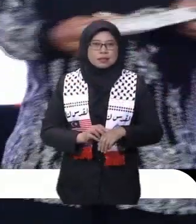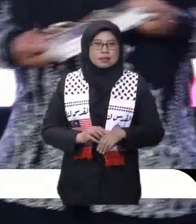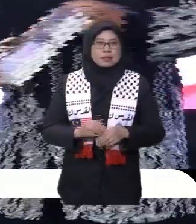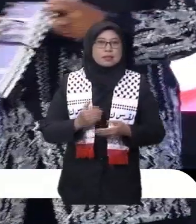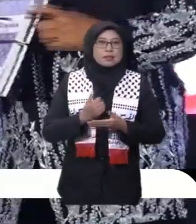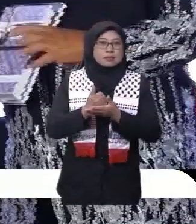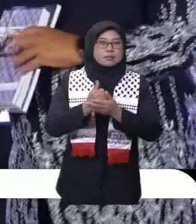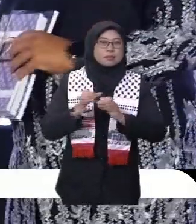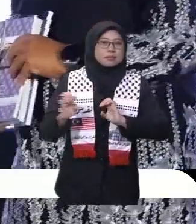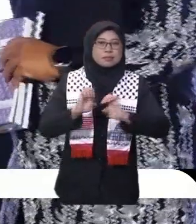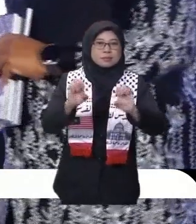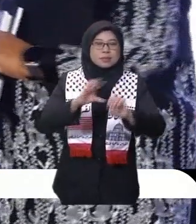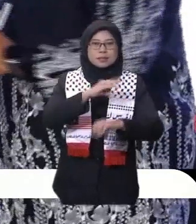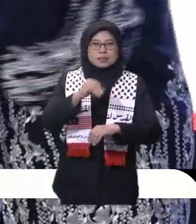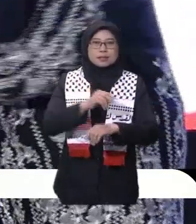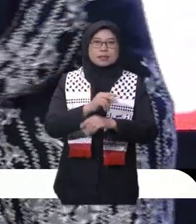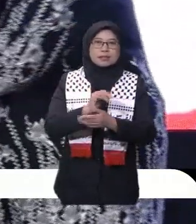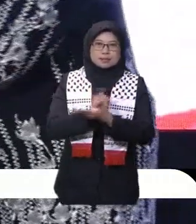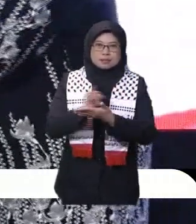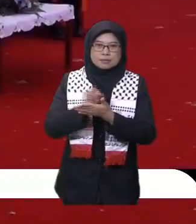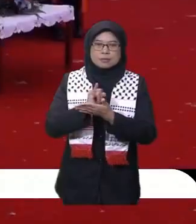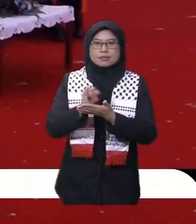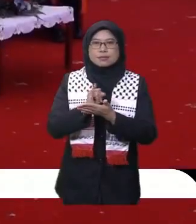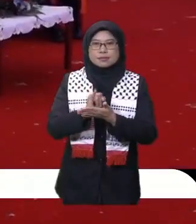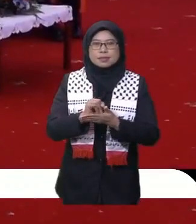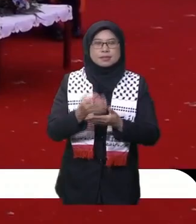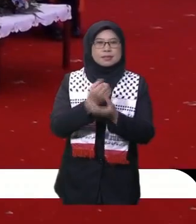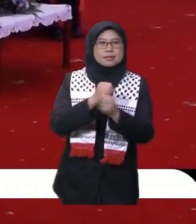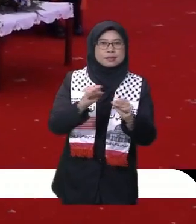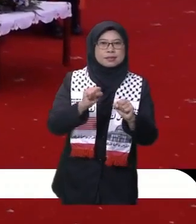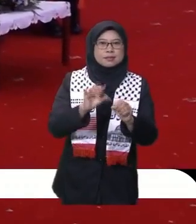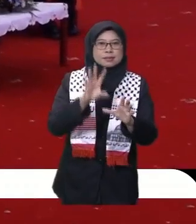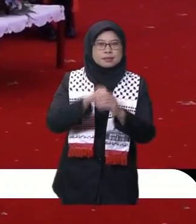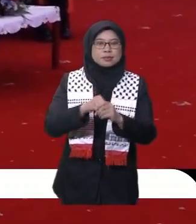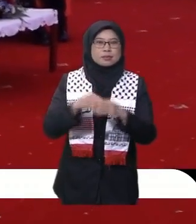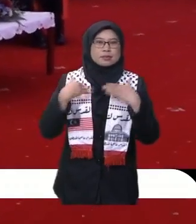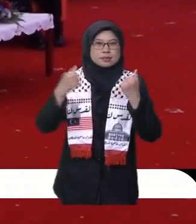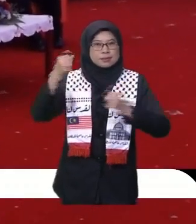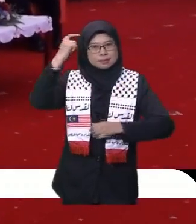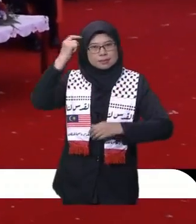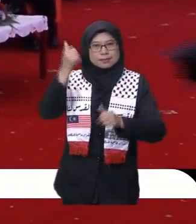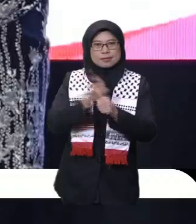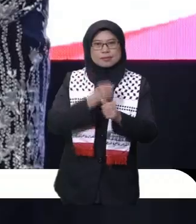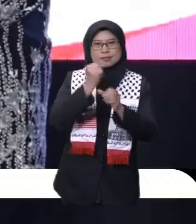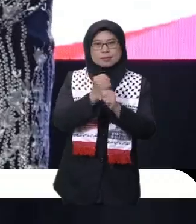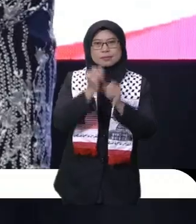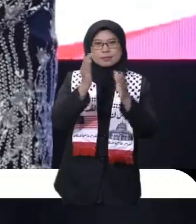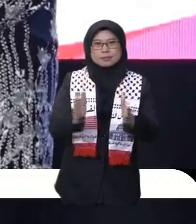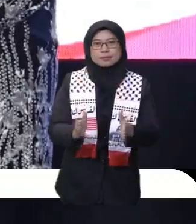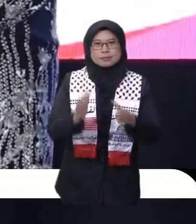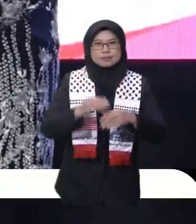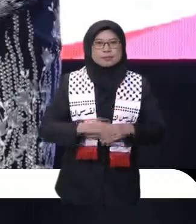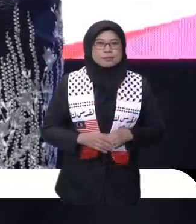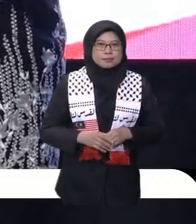pekerjaan serta perlindungan insuran kesihatan yang meliputi kesihatan mental kepada setiap pekerja mereka